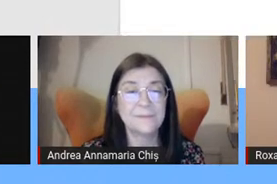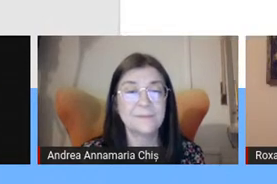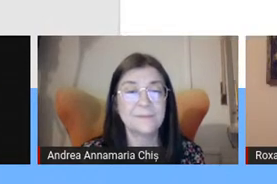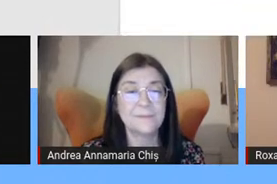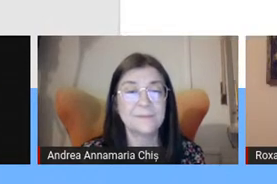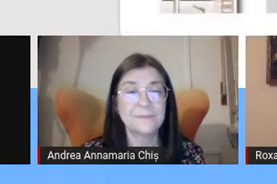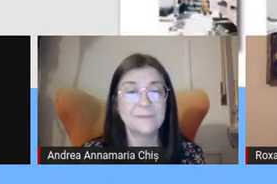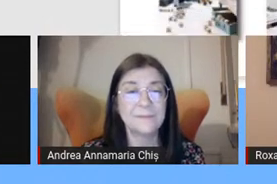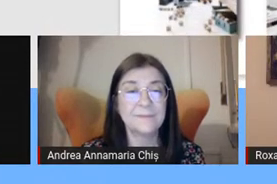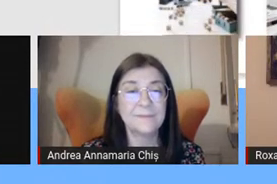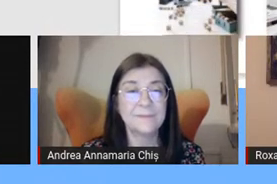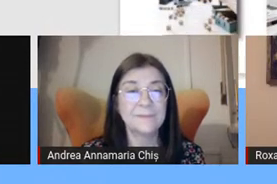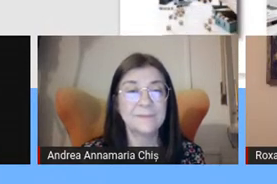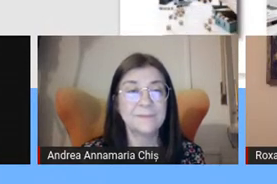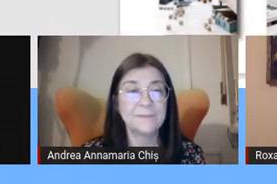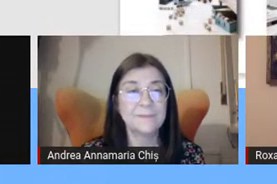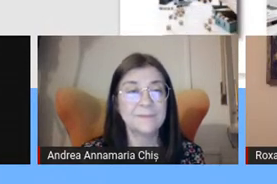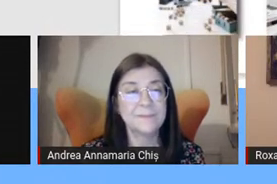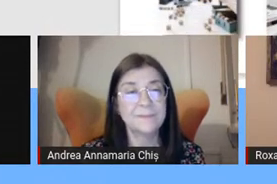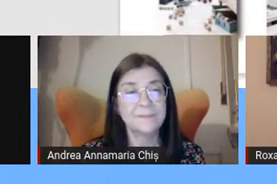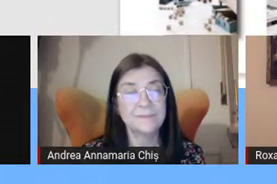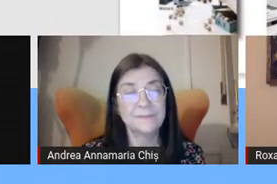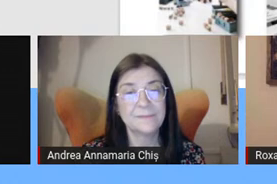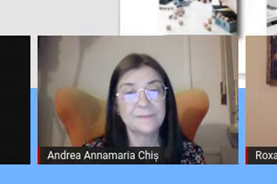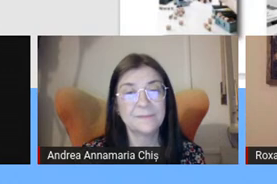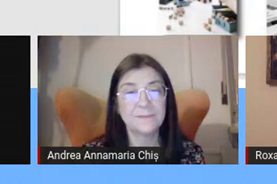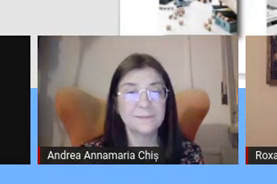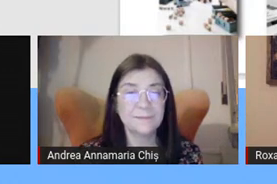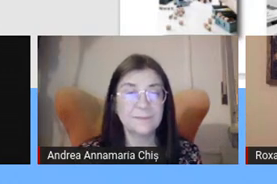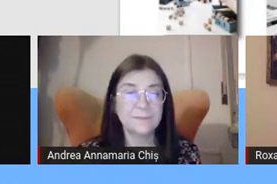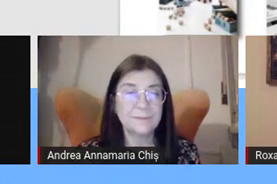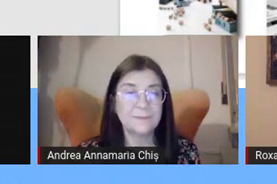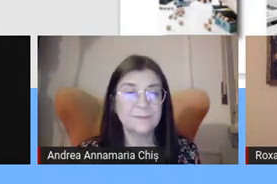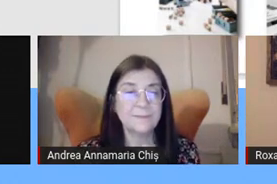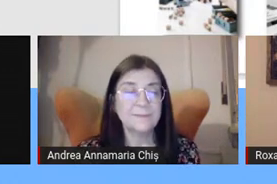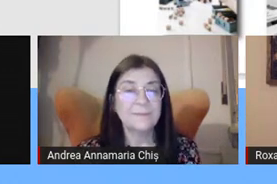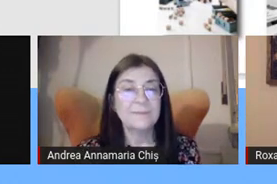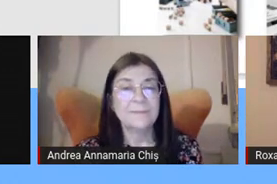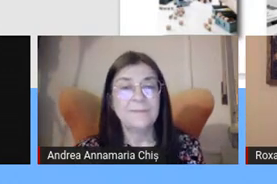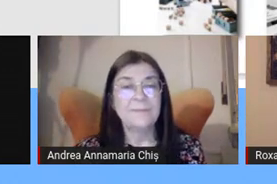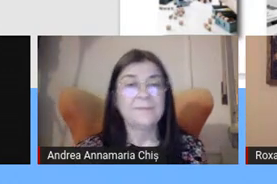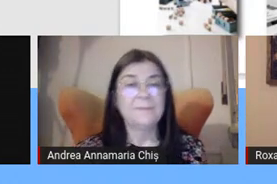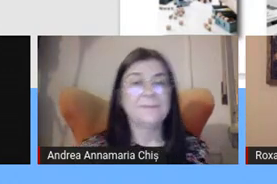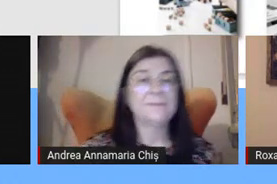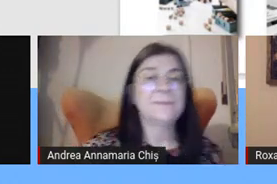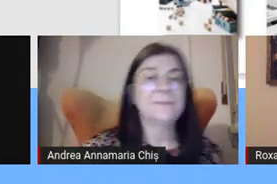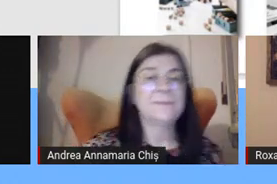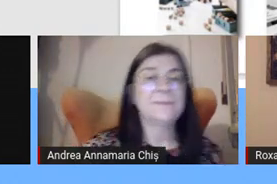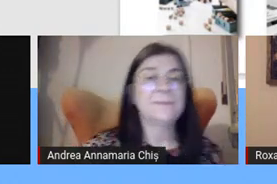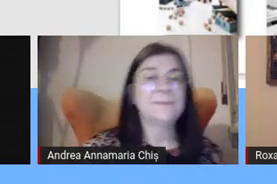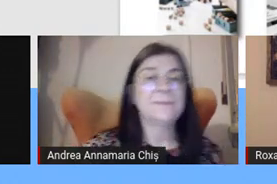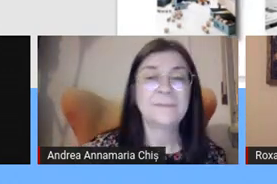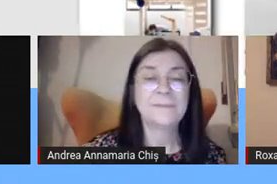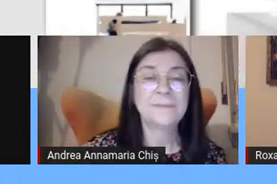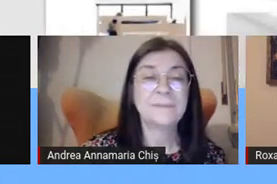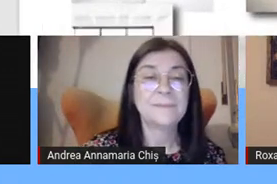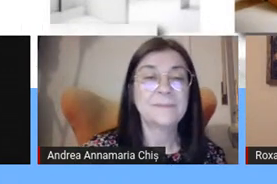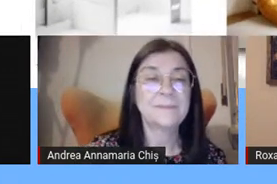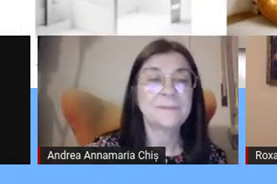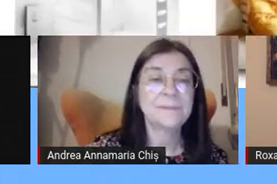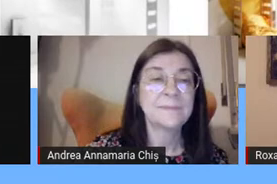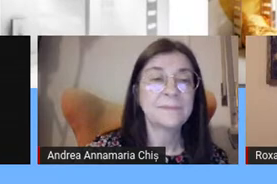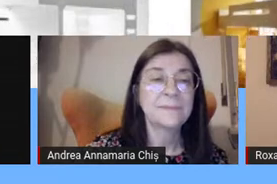treilea, este depinde cine proiectează spațiu și că care este destinația lui finală. Pentru că spațiile